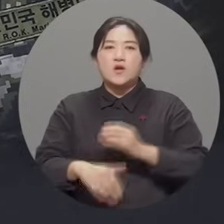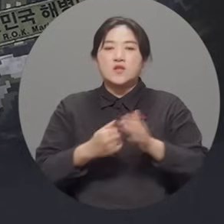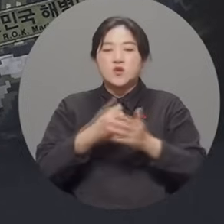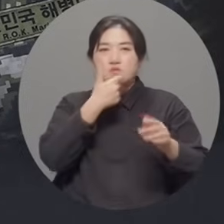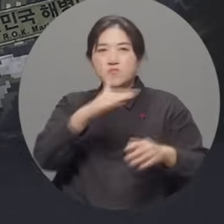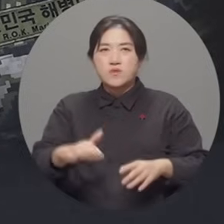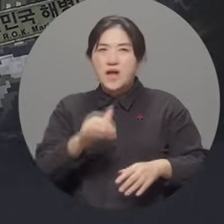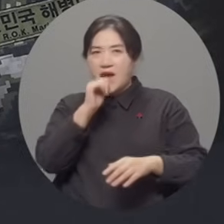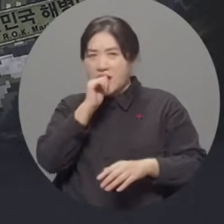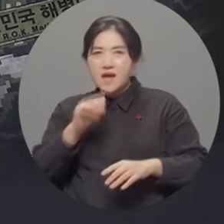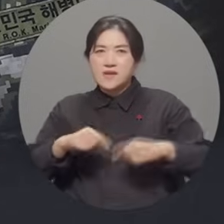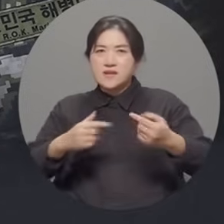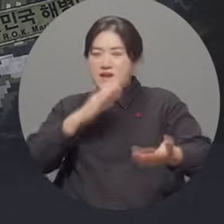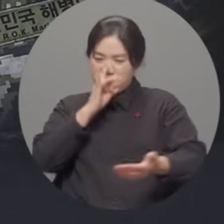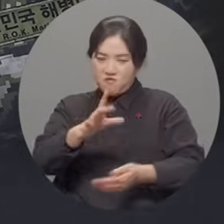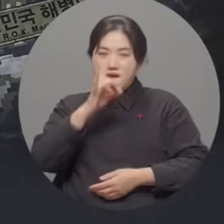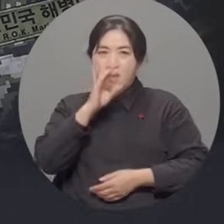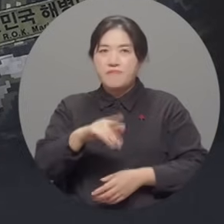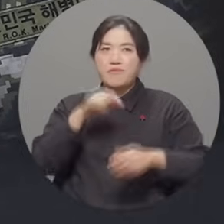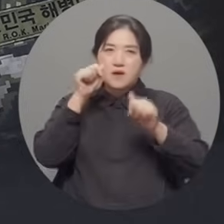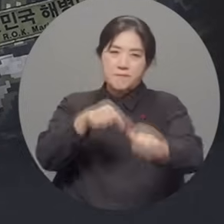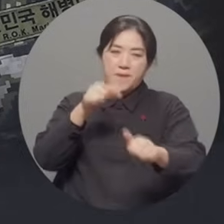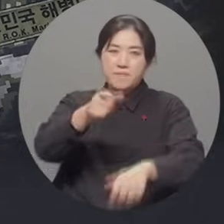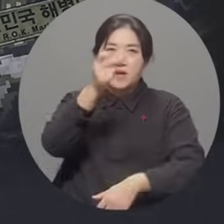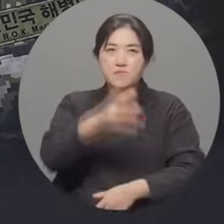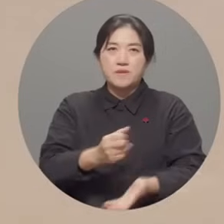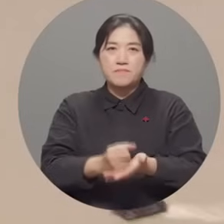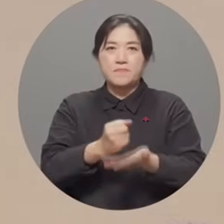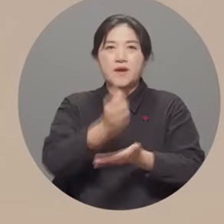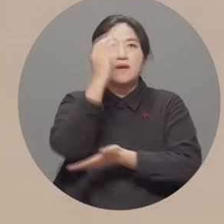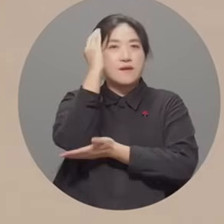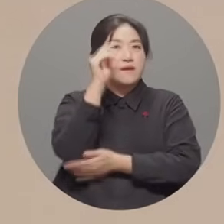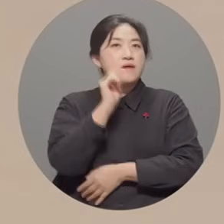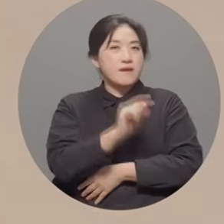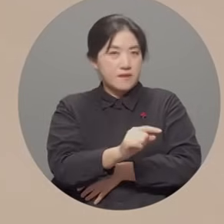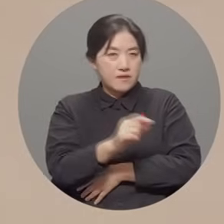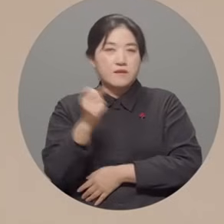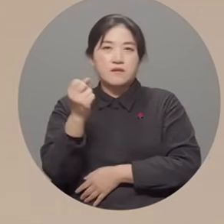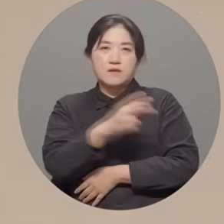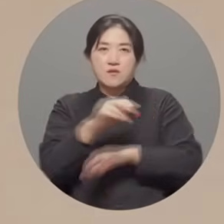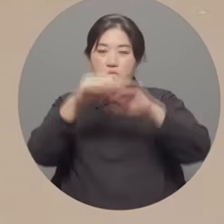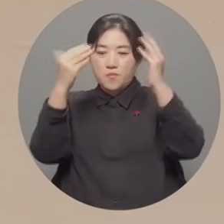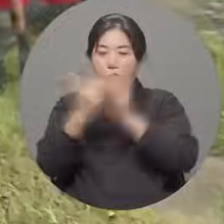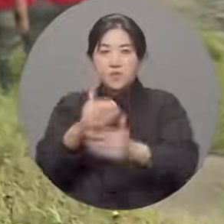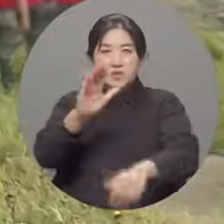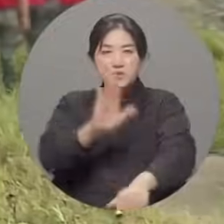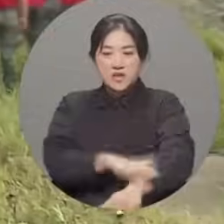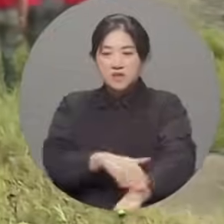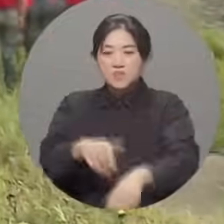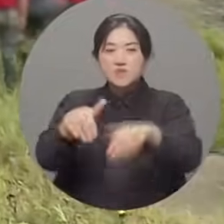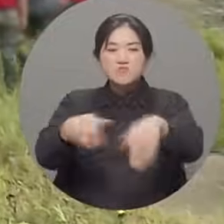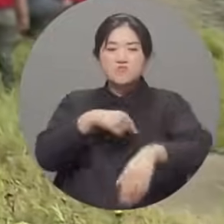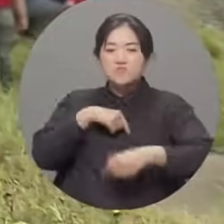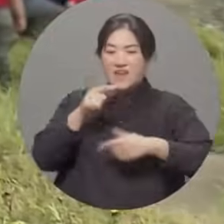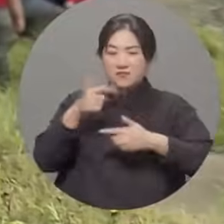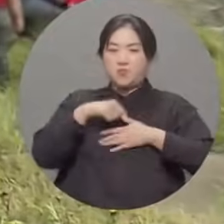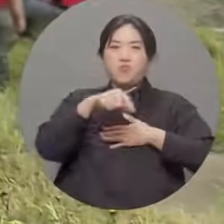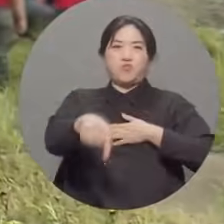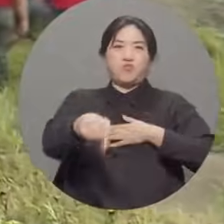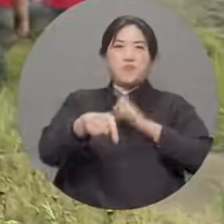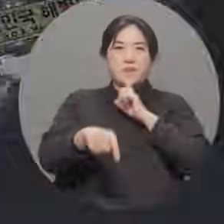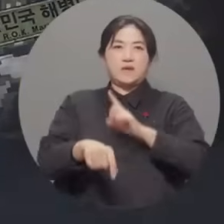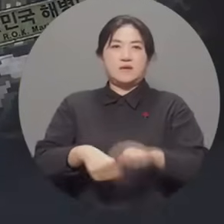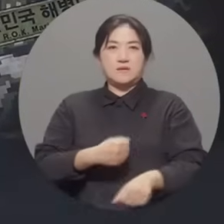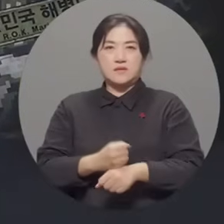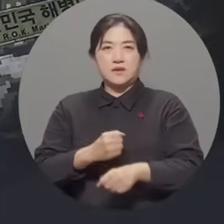절대 들어가지 말라고 수차례 지시했다고 주장했습니다. 그러면서 모든 책임을 부하들에게 돌렸습니다.